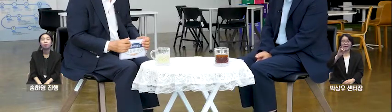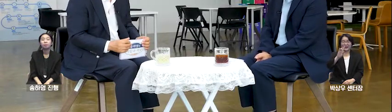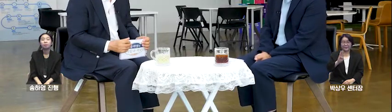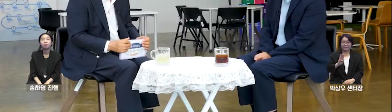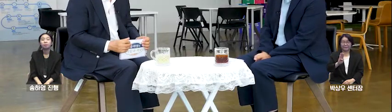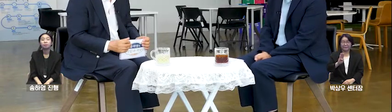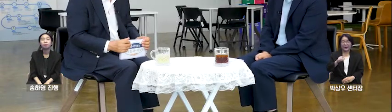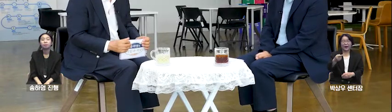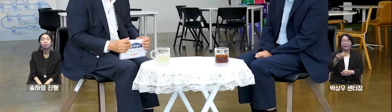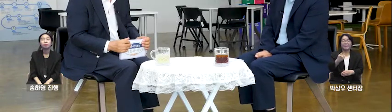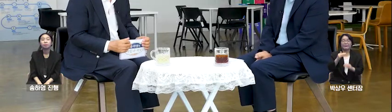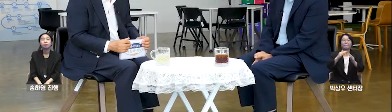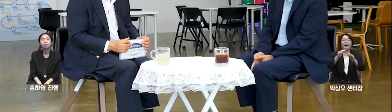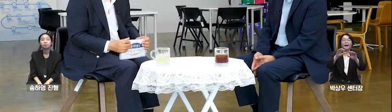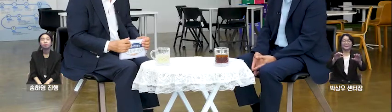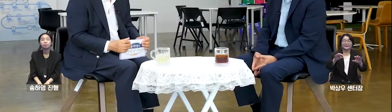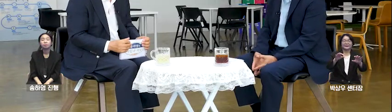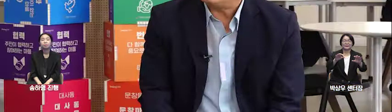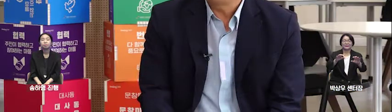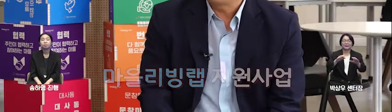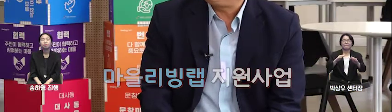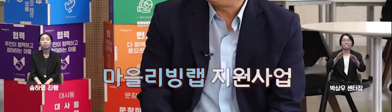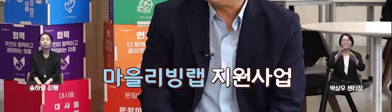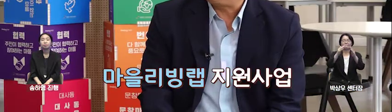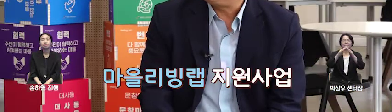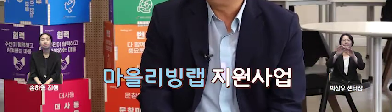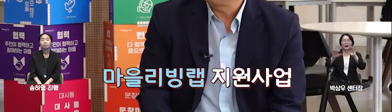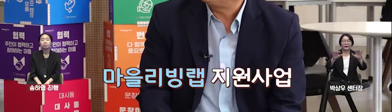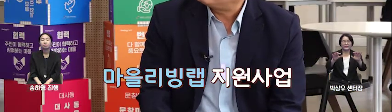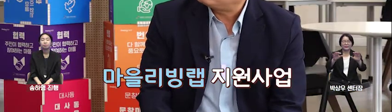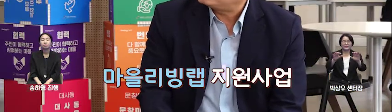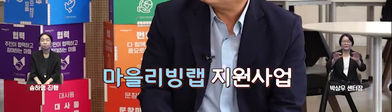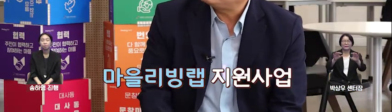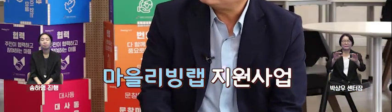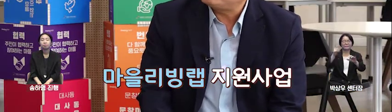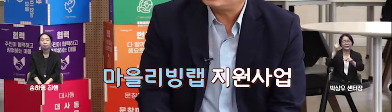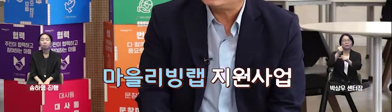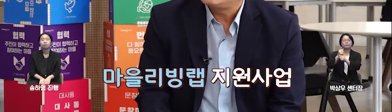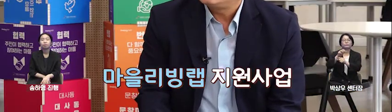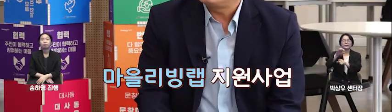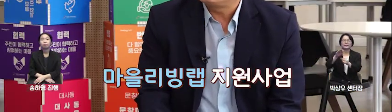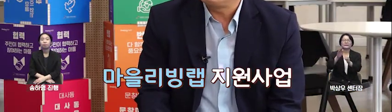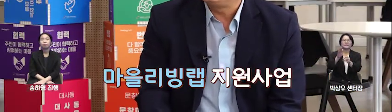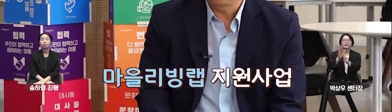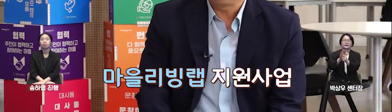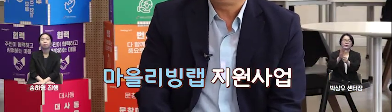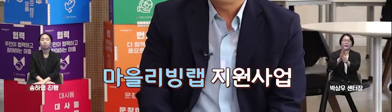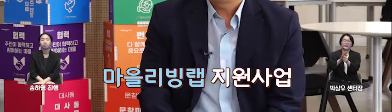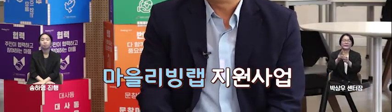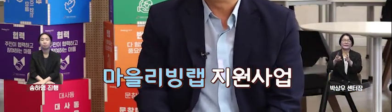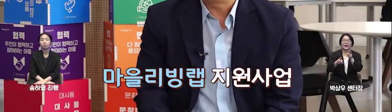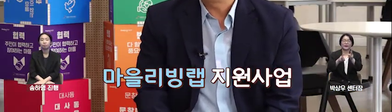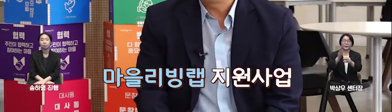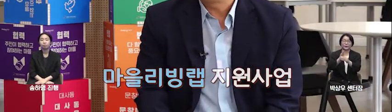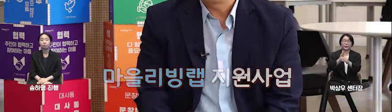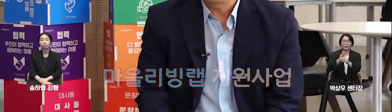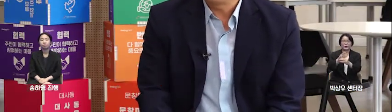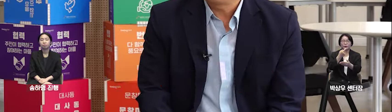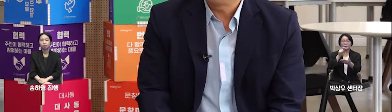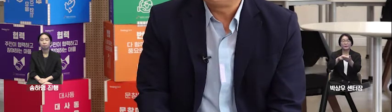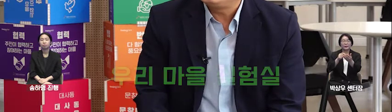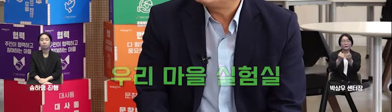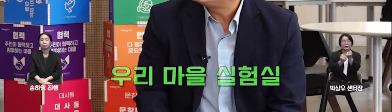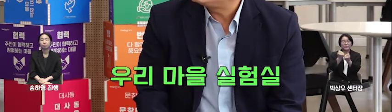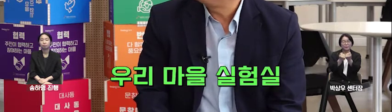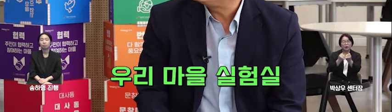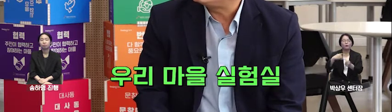이제 마을을 붙여서요. 저희는 이제 마을 리빙랩 지원 사업을 하고 있습니다. 어떻게 보면 이제 더 쉽게